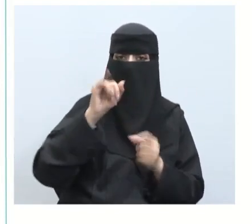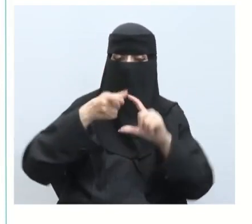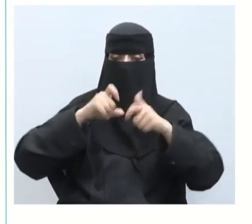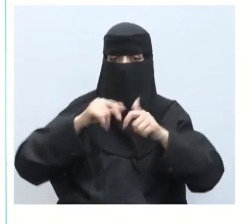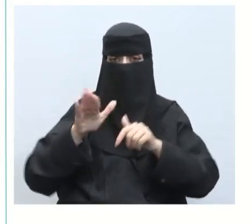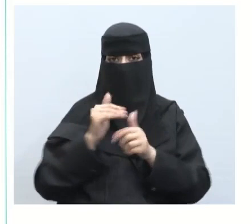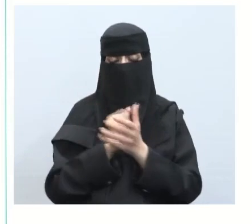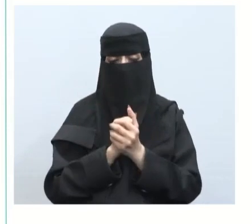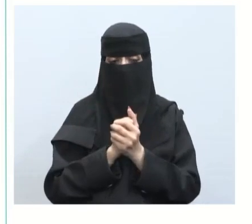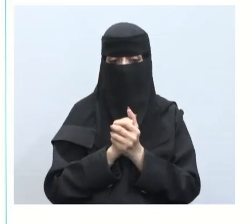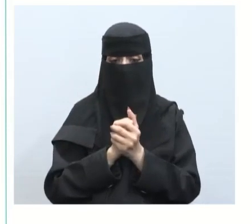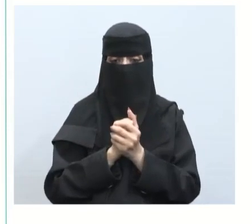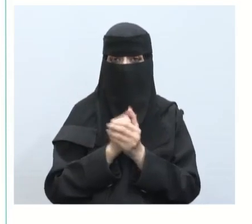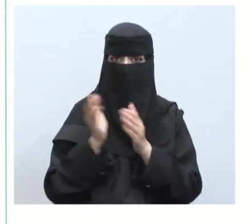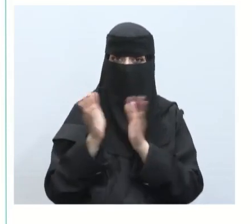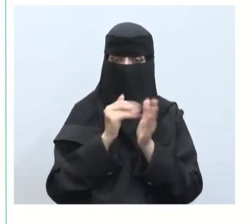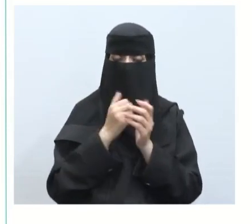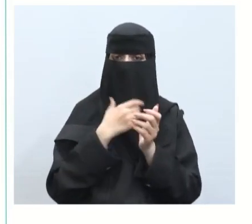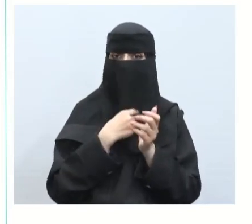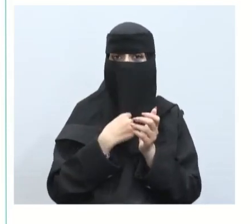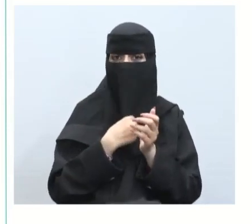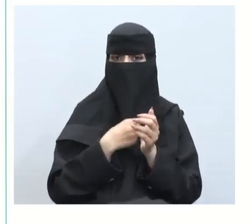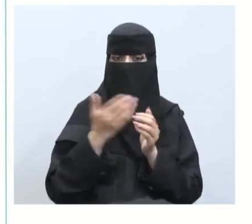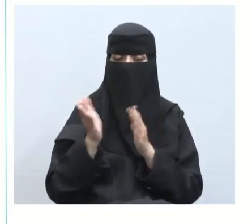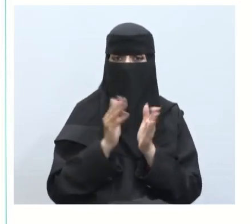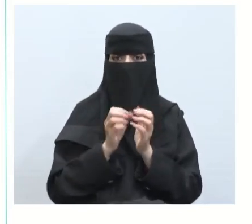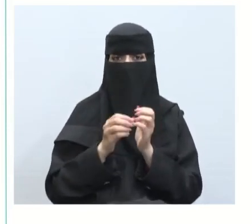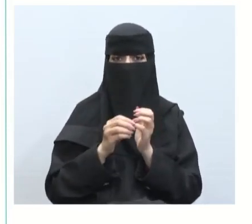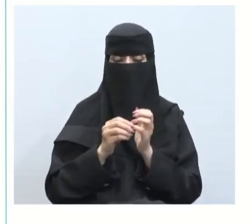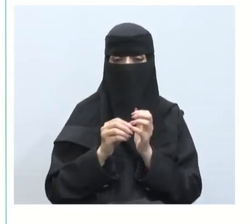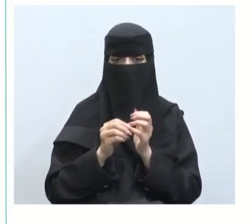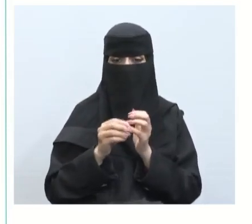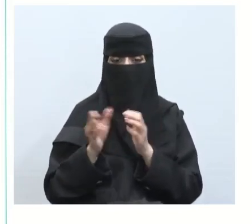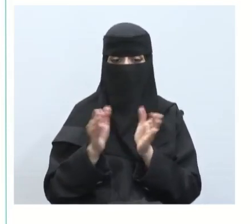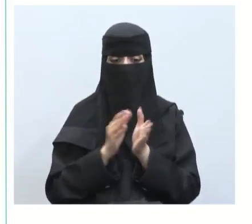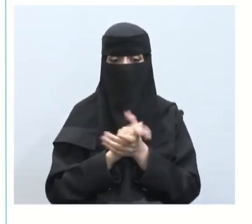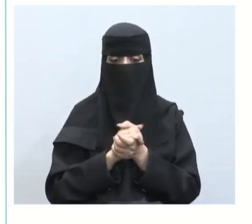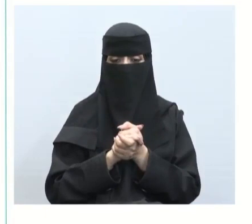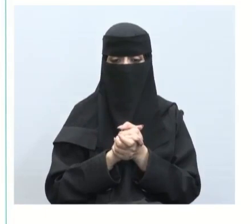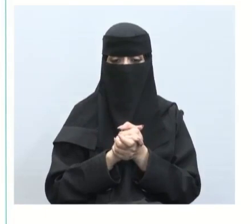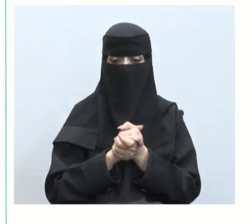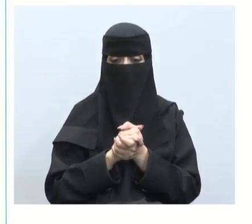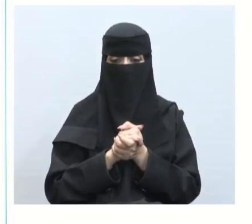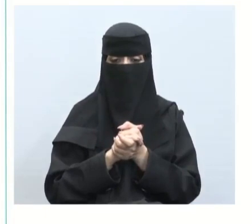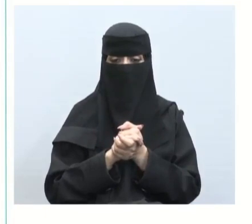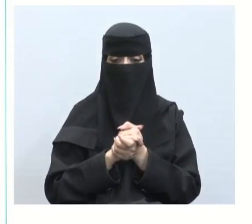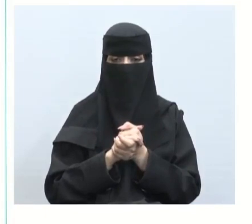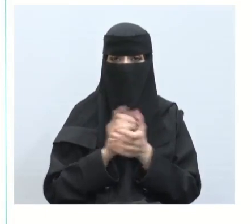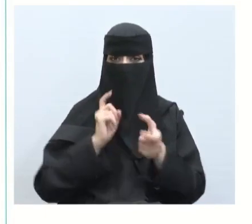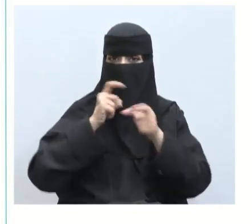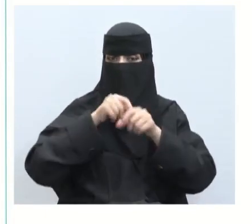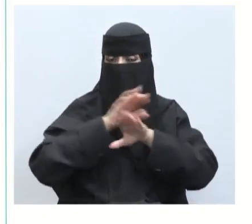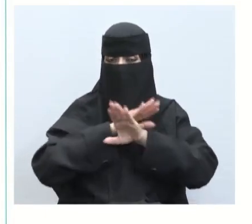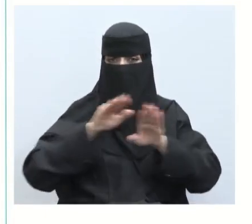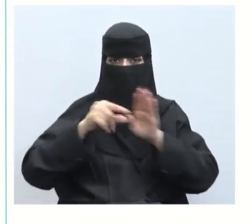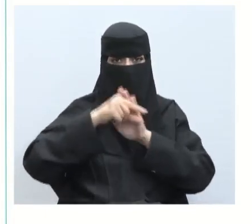مبيعات مواد تدخل في صناعه منتج او غيره كل ذلك يعتبر من الموارد المتاحه للمنظمه الى هنا